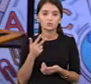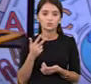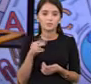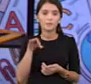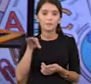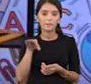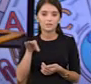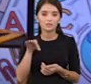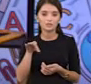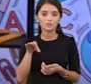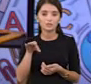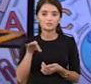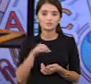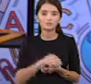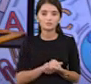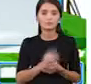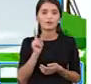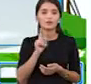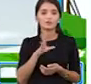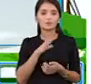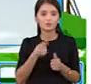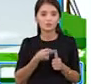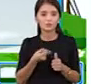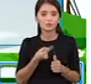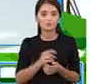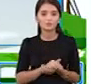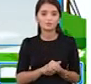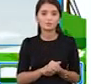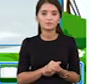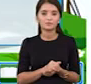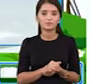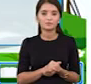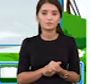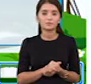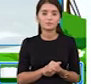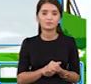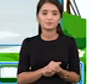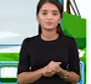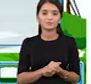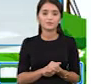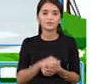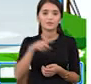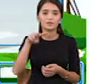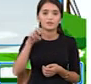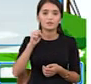3-chi mashina rusumi nima ekan?